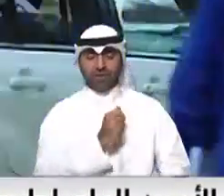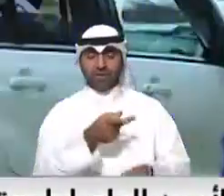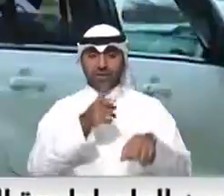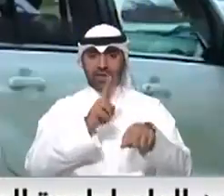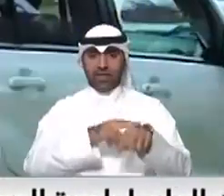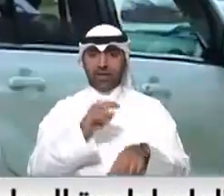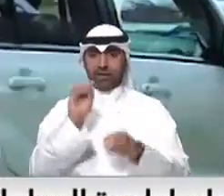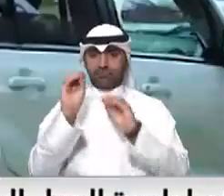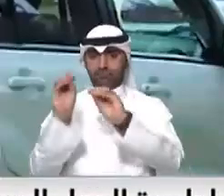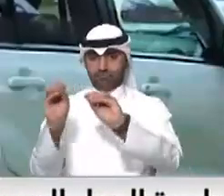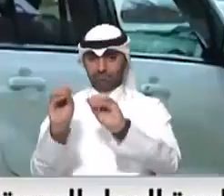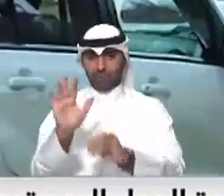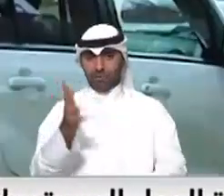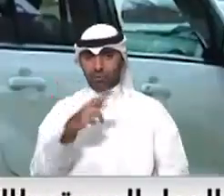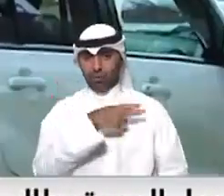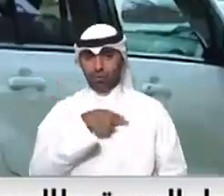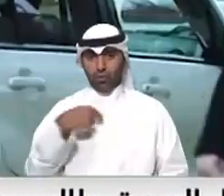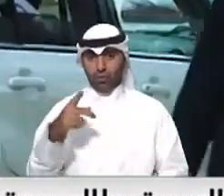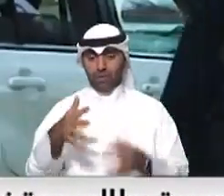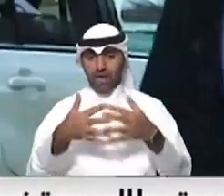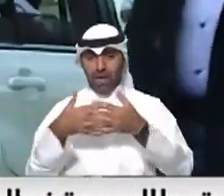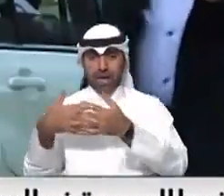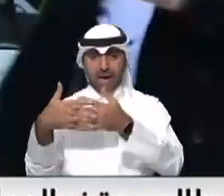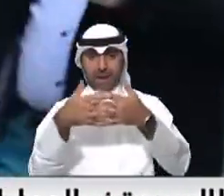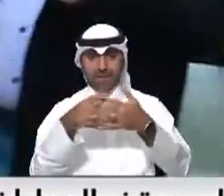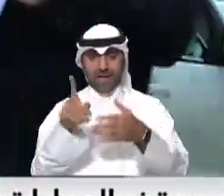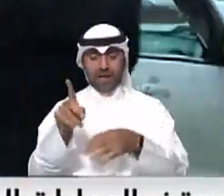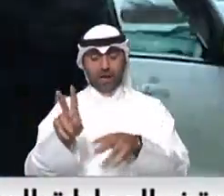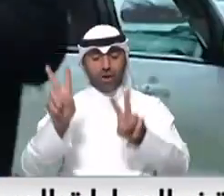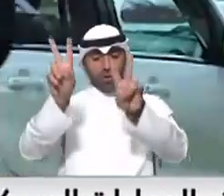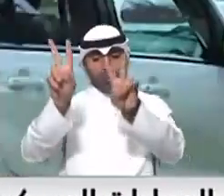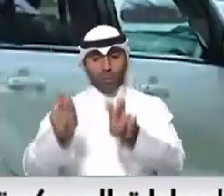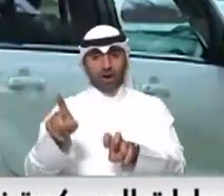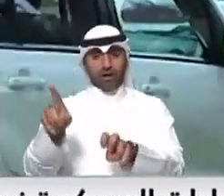الأمريكي لإسرائيل في الصراع الحالي والذي بدأ أقوى مما